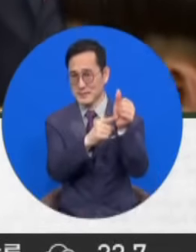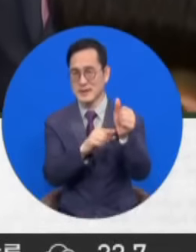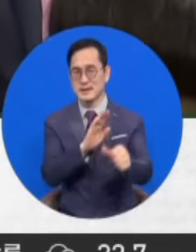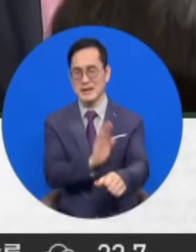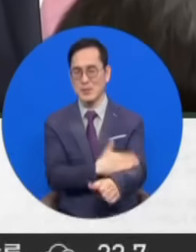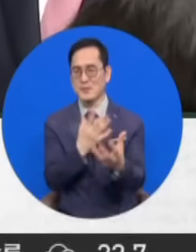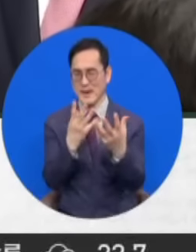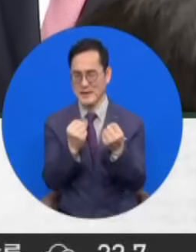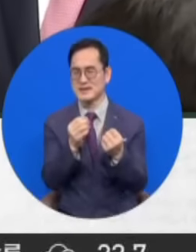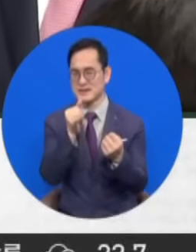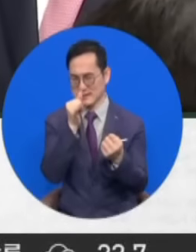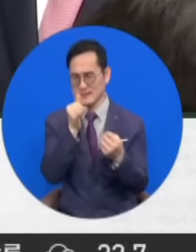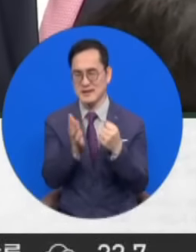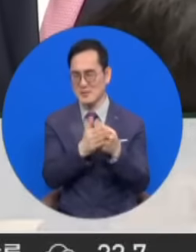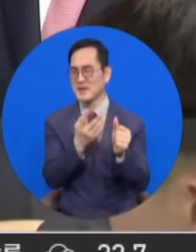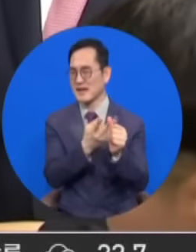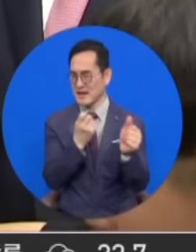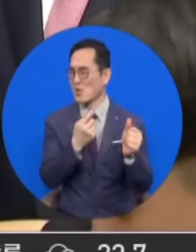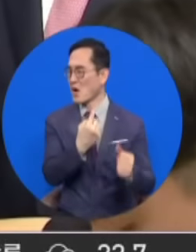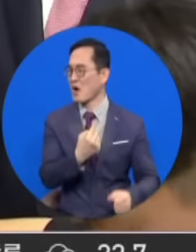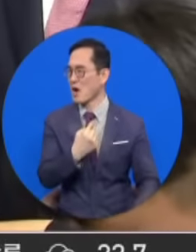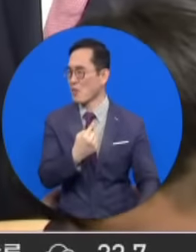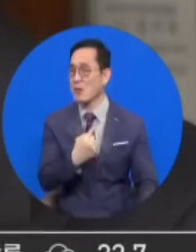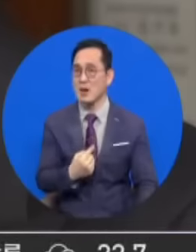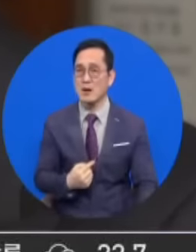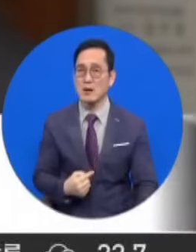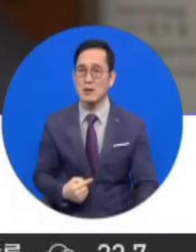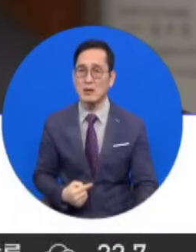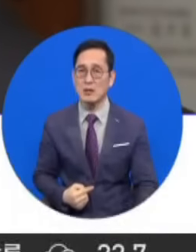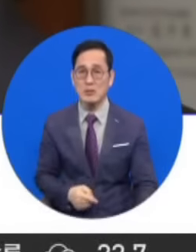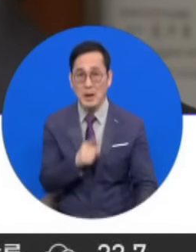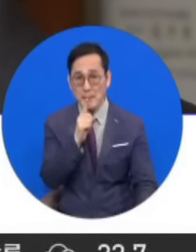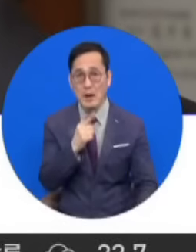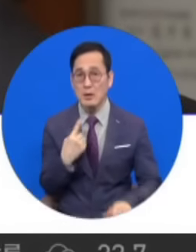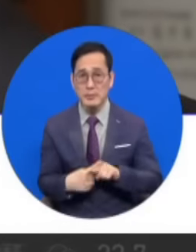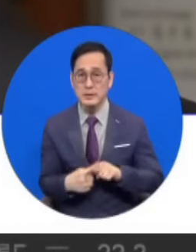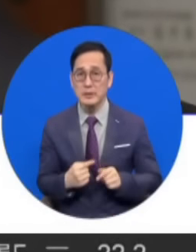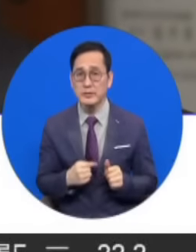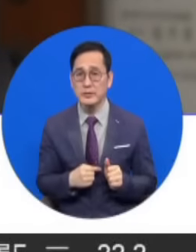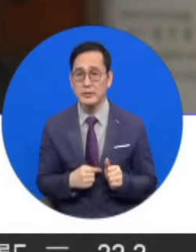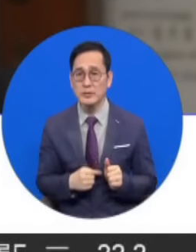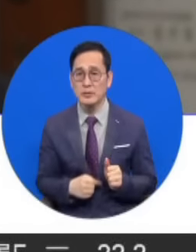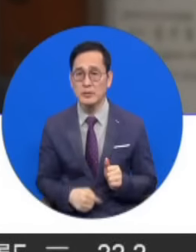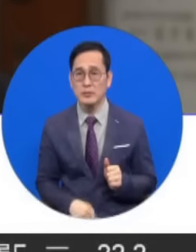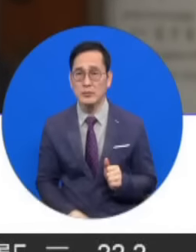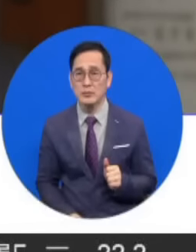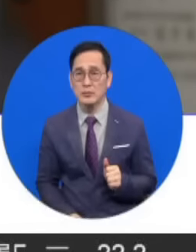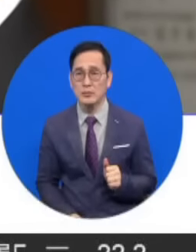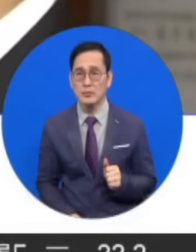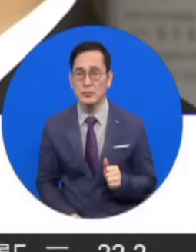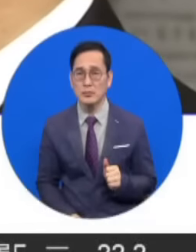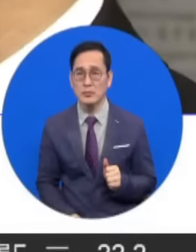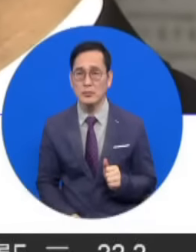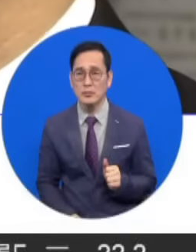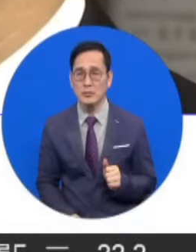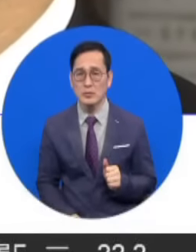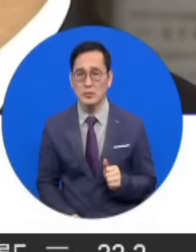했구나. 탄핵할 정도의 그런 일을 했구나. 그런 얘기하는 거 아니에요? 그럼 일등은 자백이고